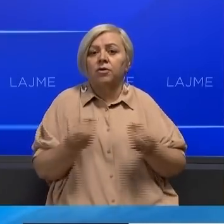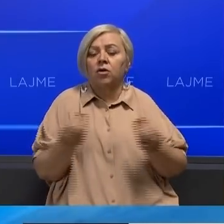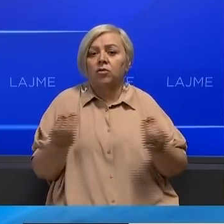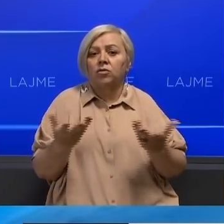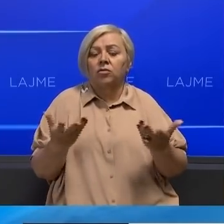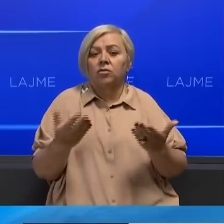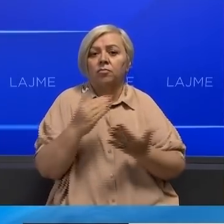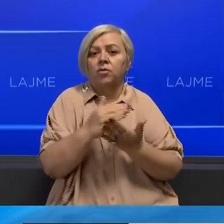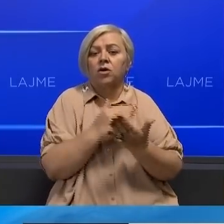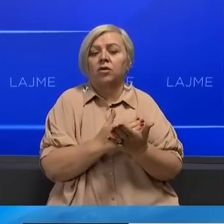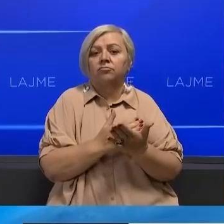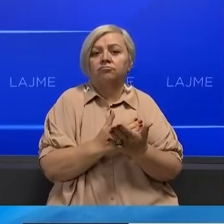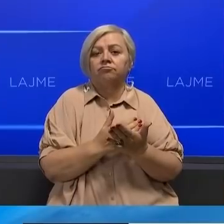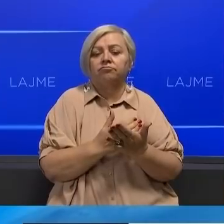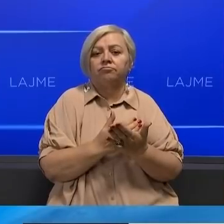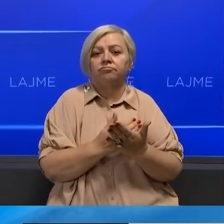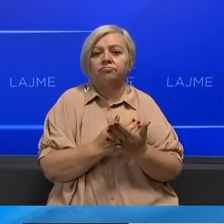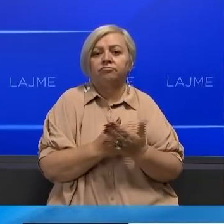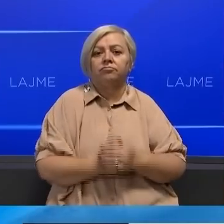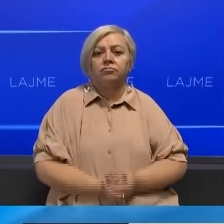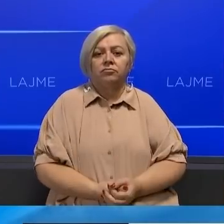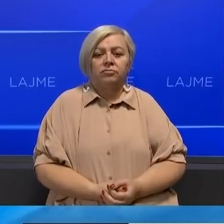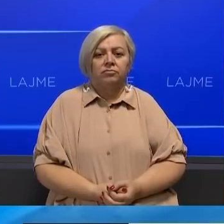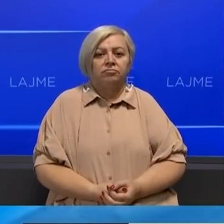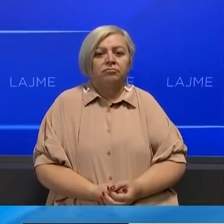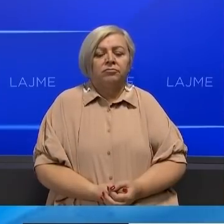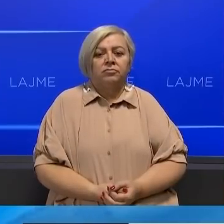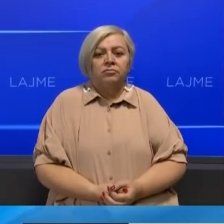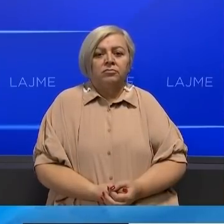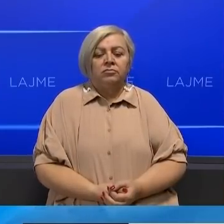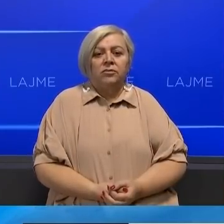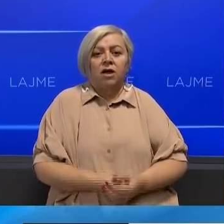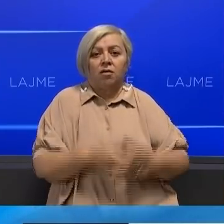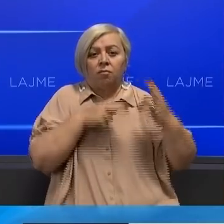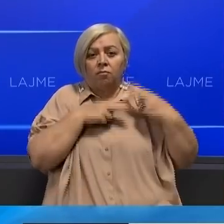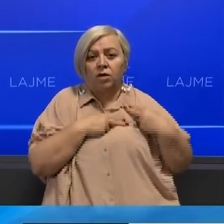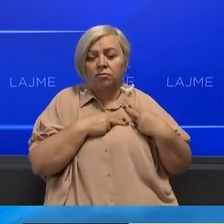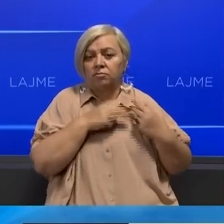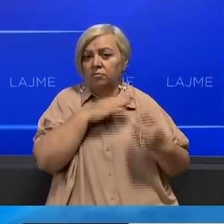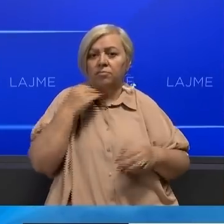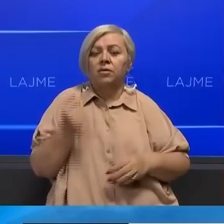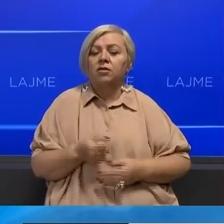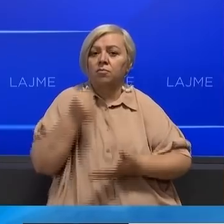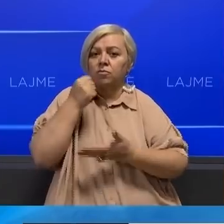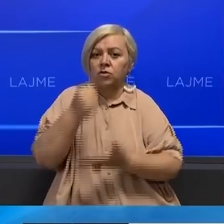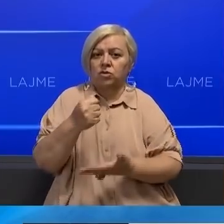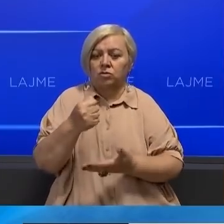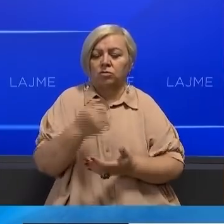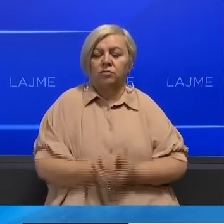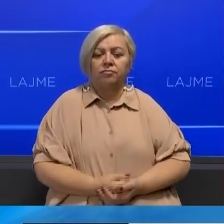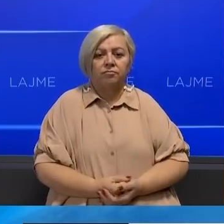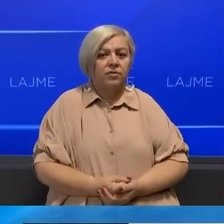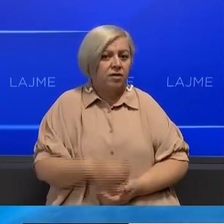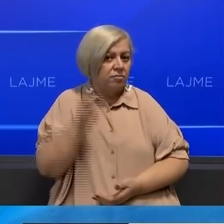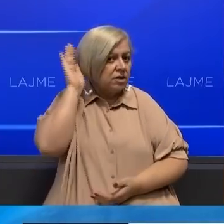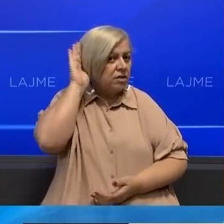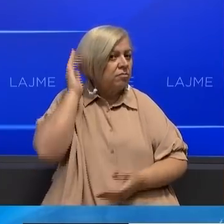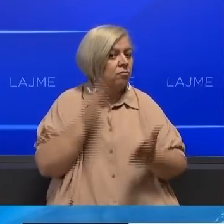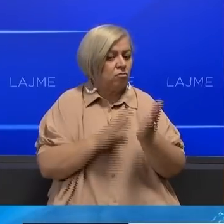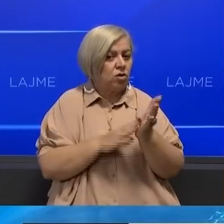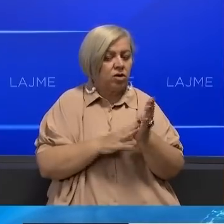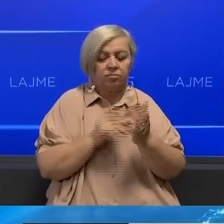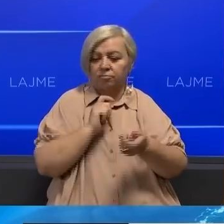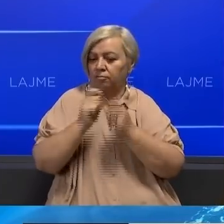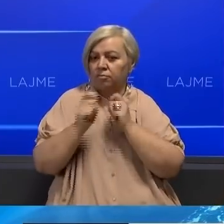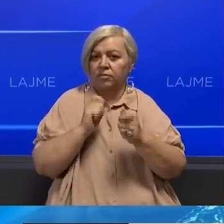i cili e jep peshë dhe barrë më të madhe buxhetit konsoliduar? Sipas ministrit Murati, me këtë